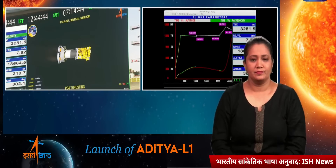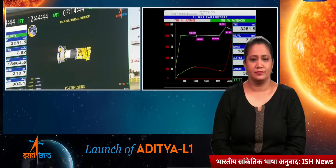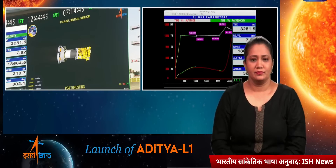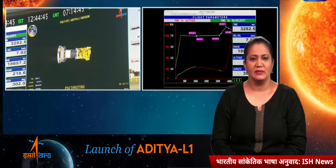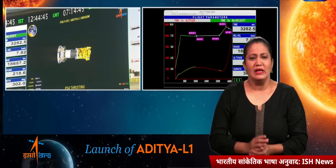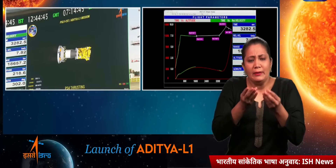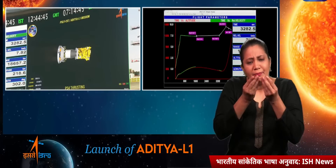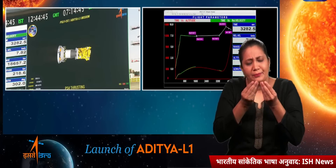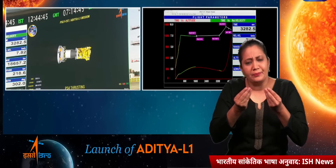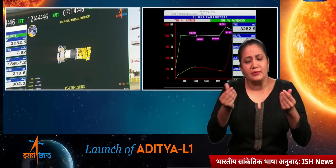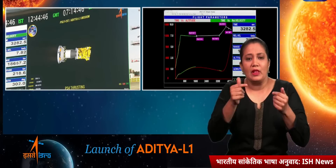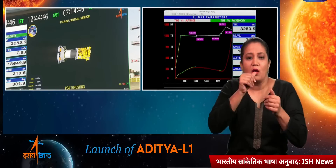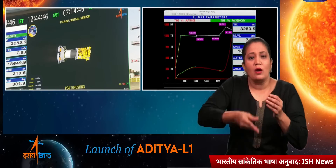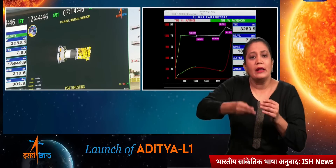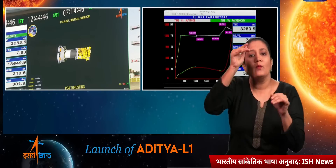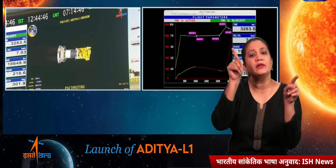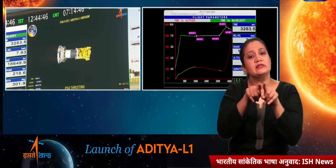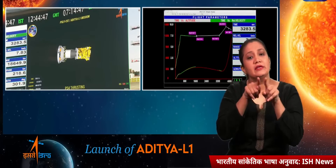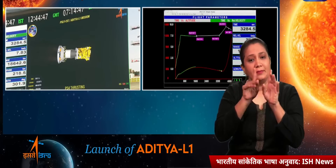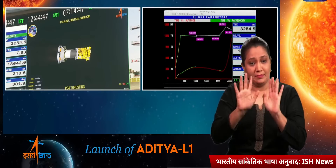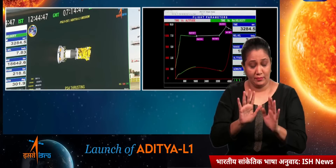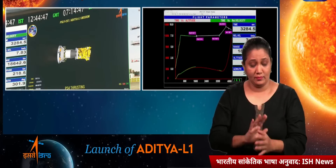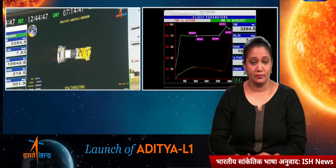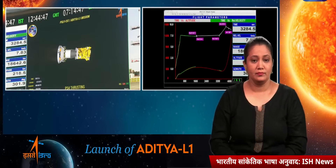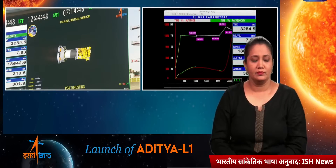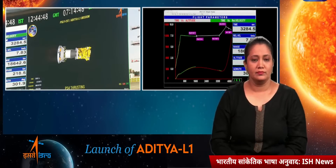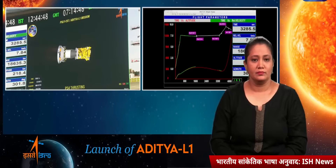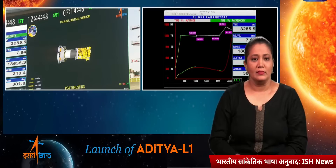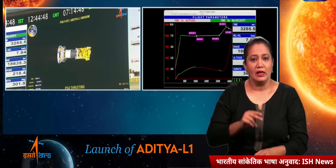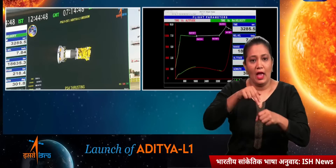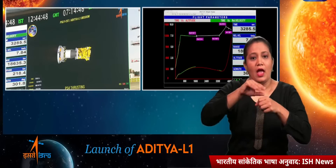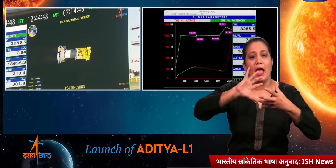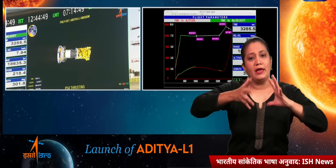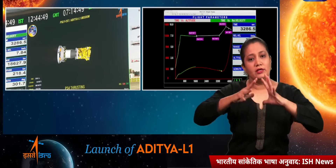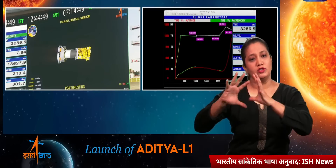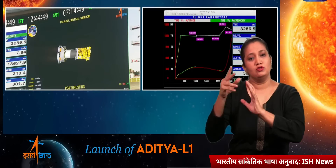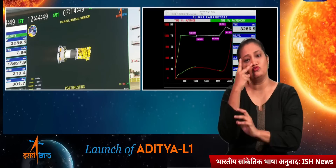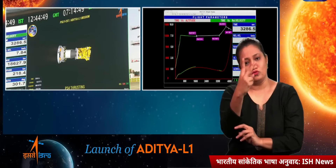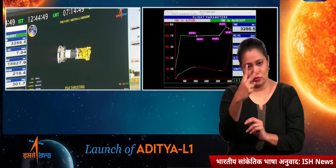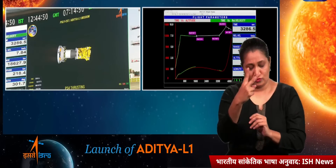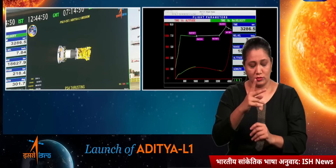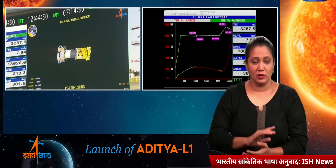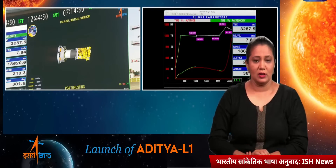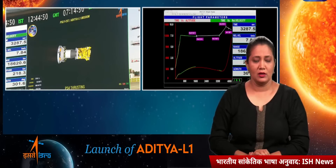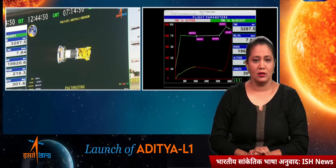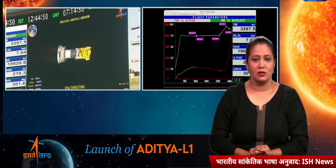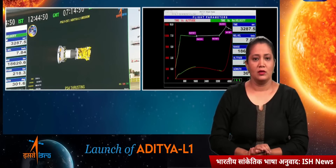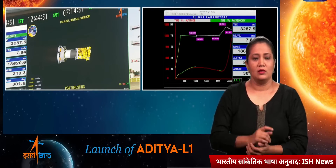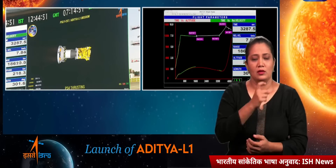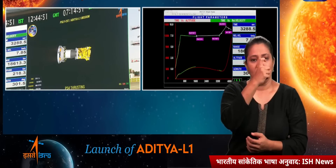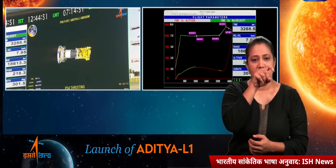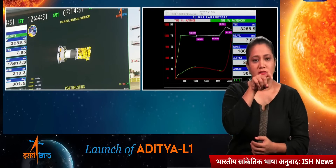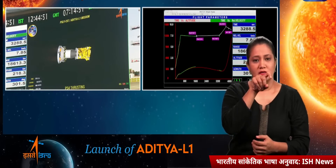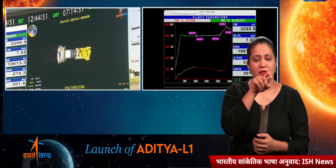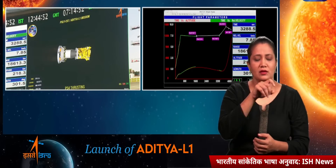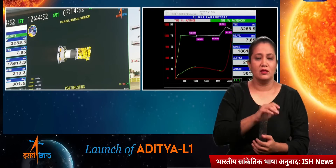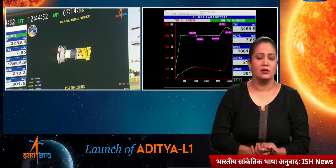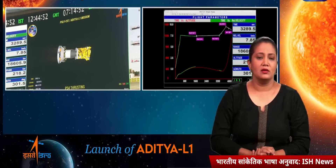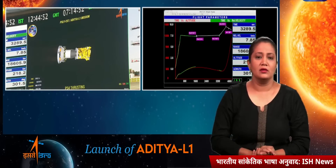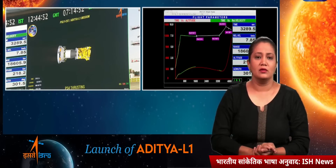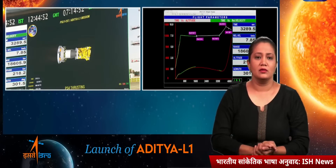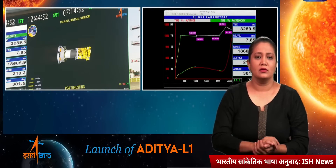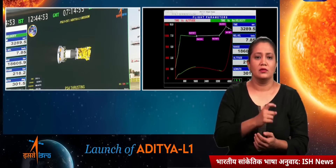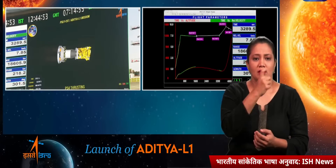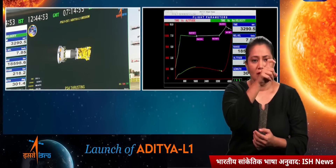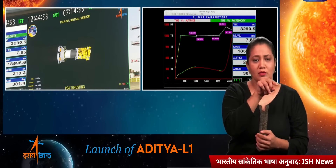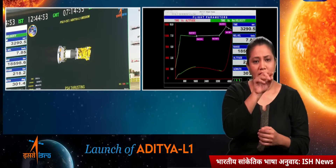नोदक हैं। इसमें 2 इंजन लगे होते हैं, हर एक 7.33 किलो न्यूटन का प्रणोद